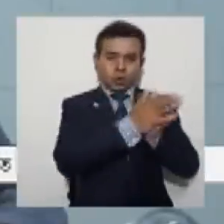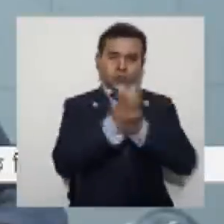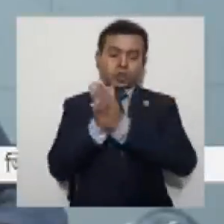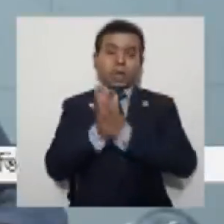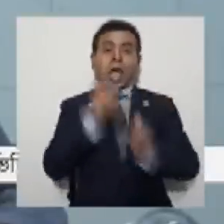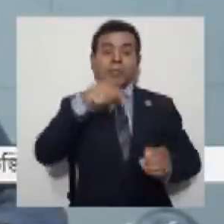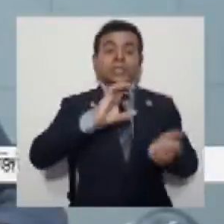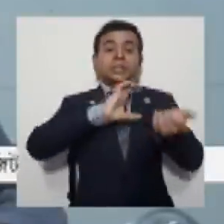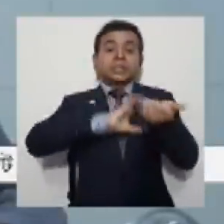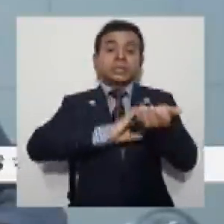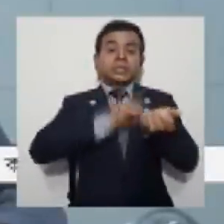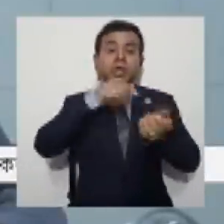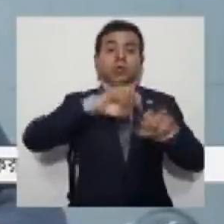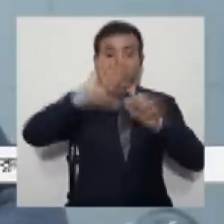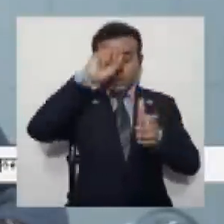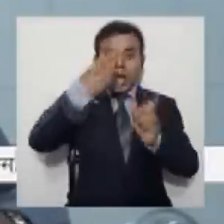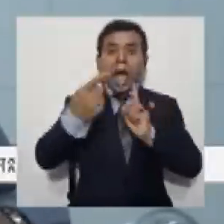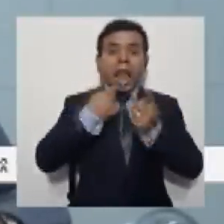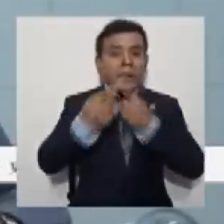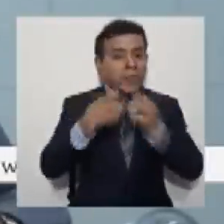সরকারি নীতির বহির্ভূত।